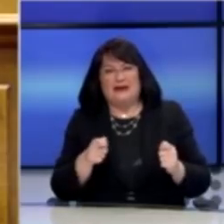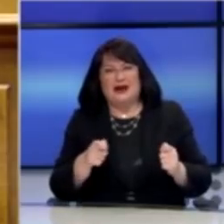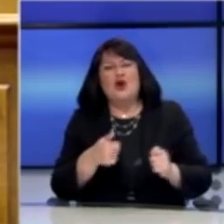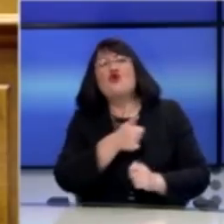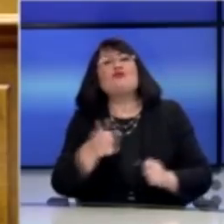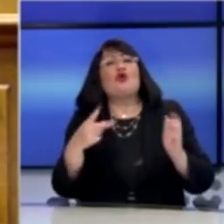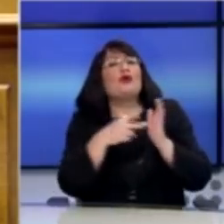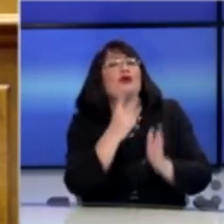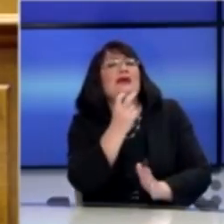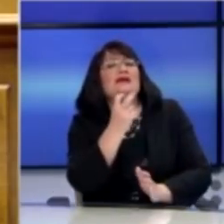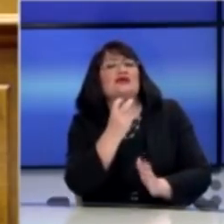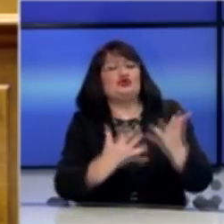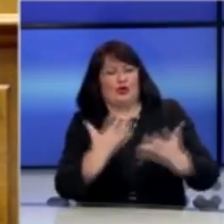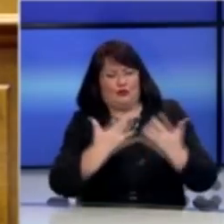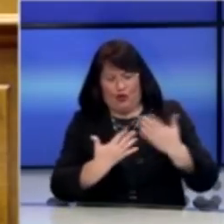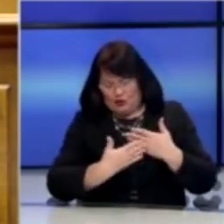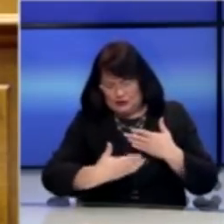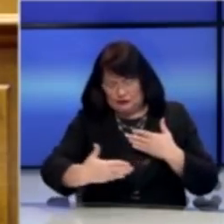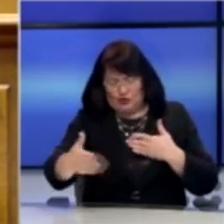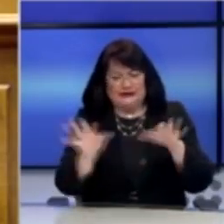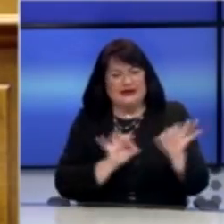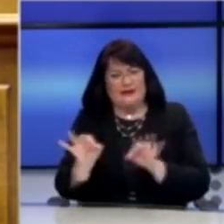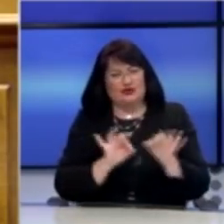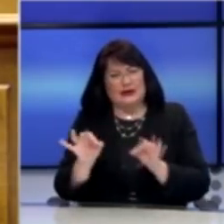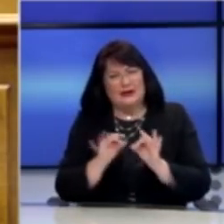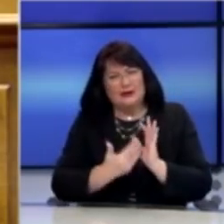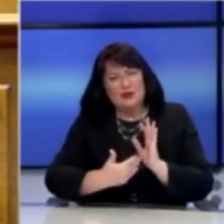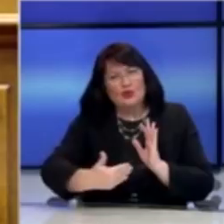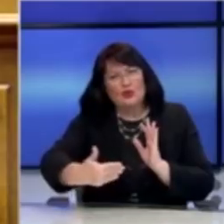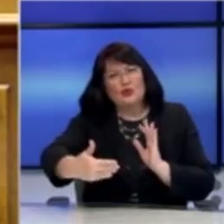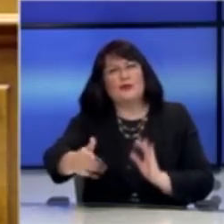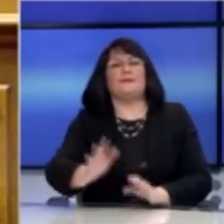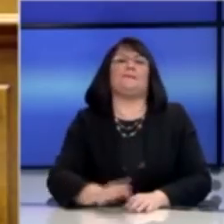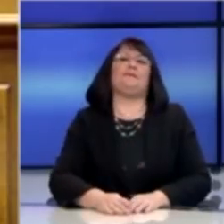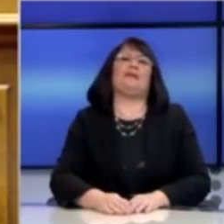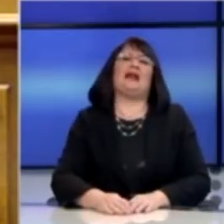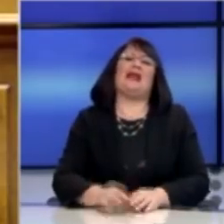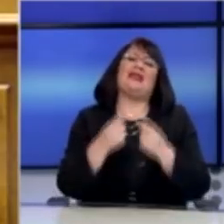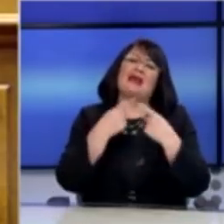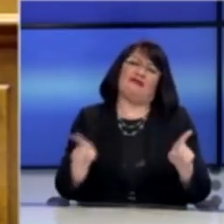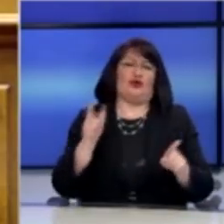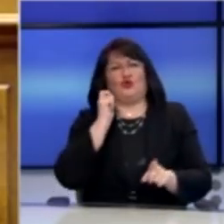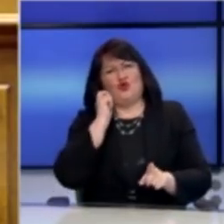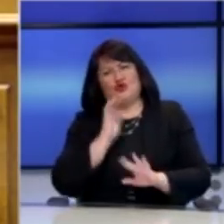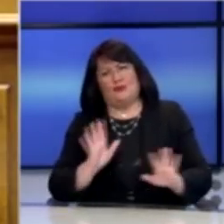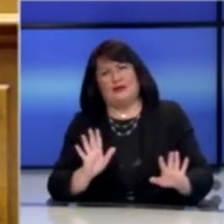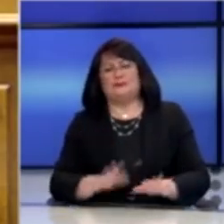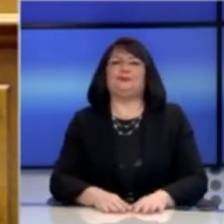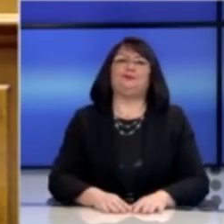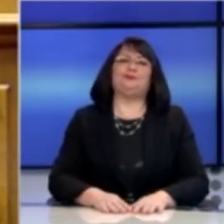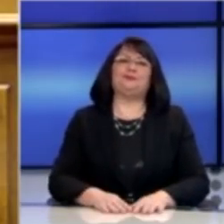προϋπολογισμό του 2020. Ο μεσοπρόθεσμος σχεδιασμός σας έχει πια άλλο νόημα, όνομα. Δεν το